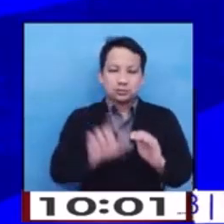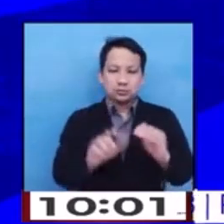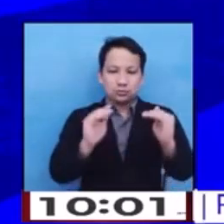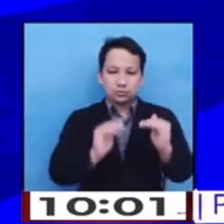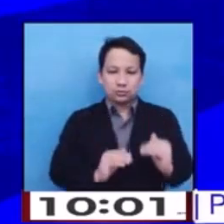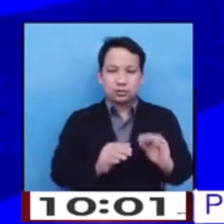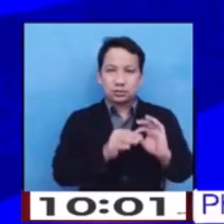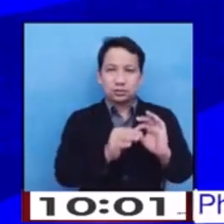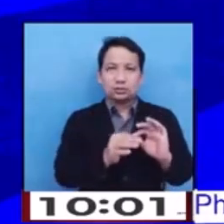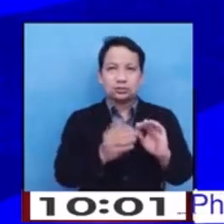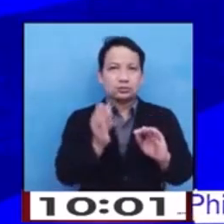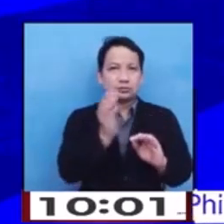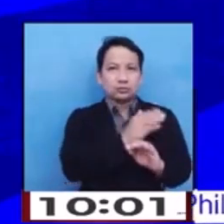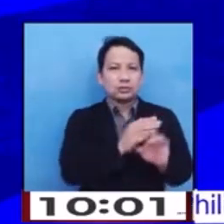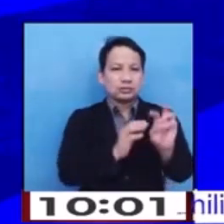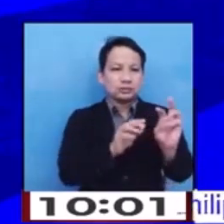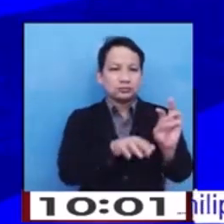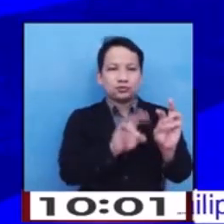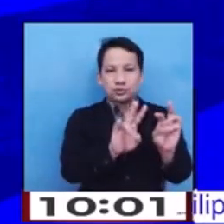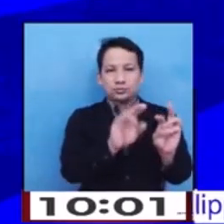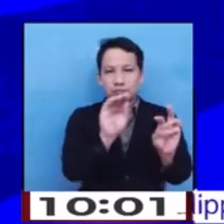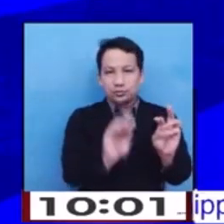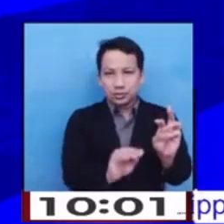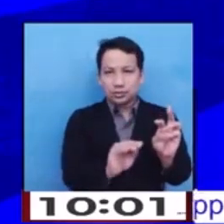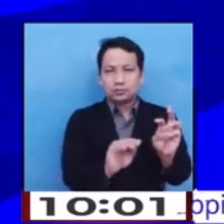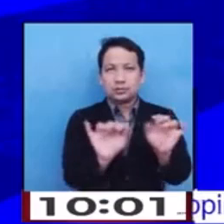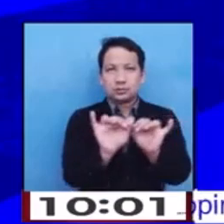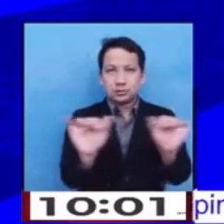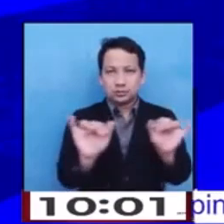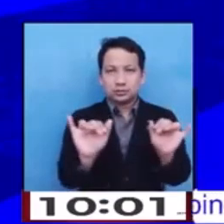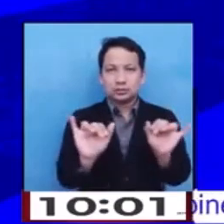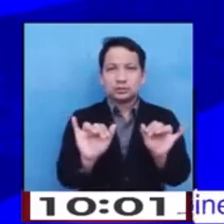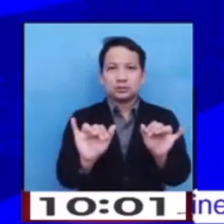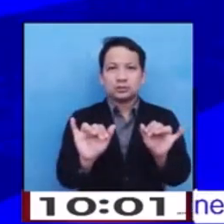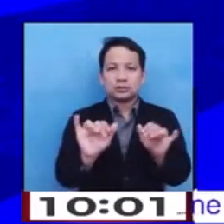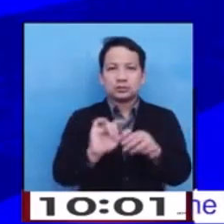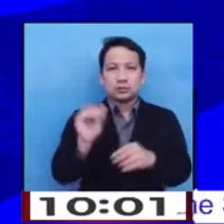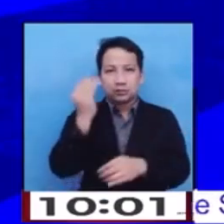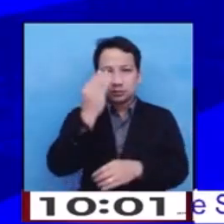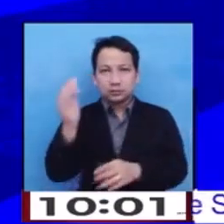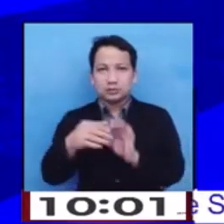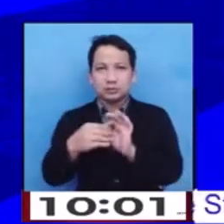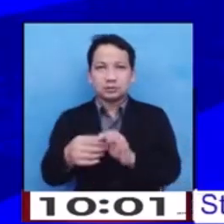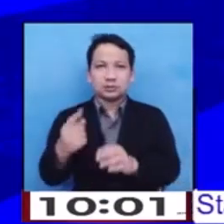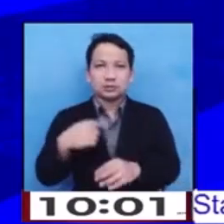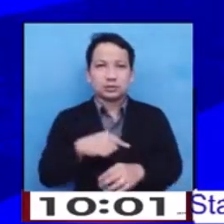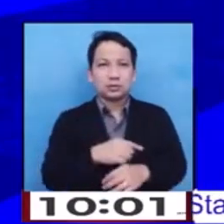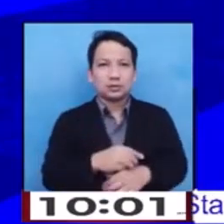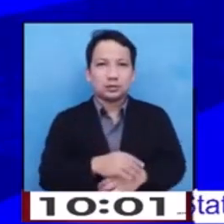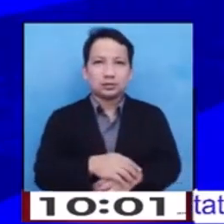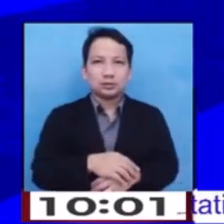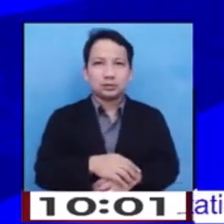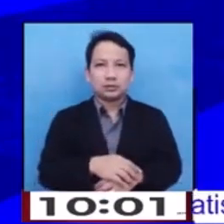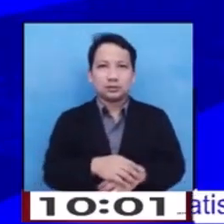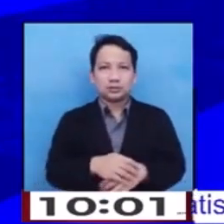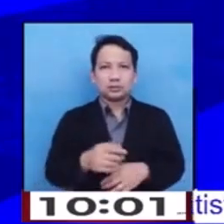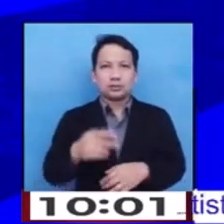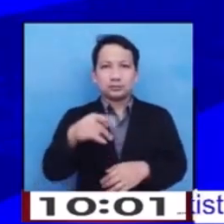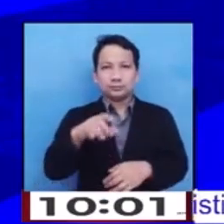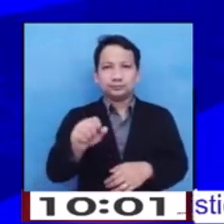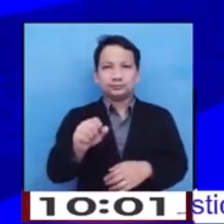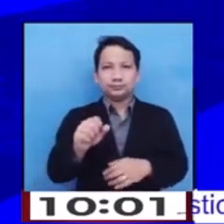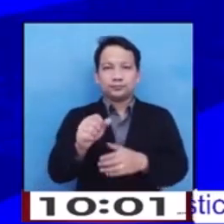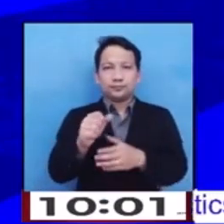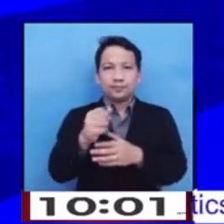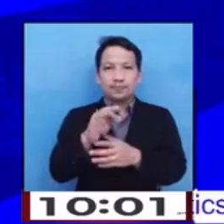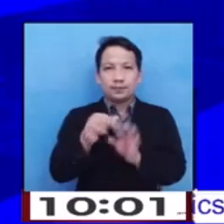pagtaas na 6.7% sa parehong quarter noong nakalipas na taon. ang per capita GNI at per